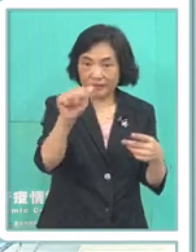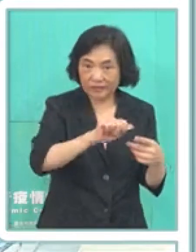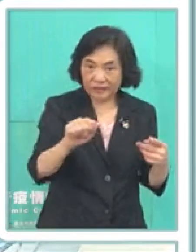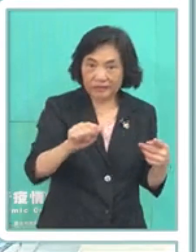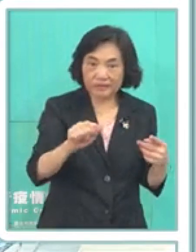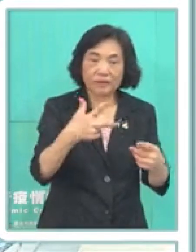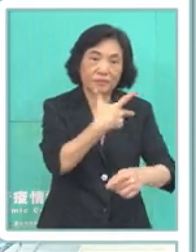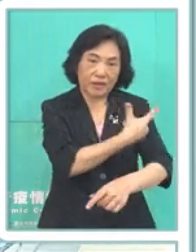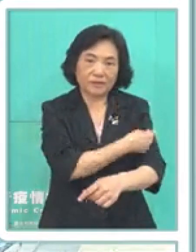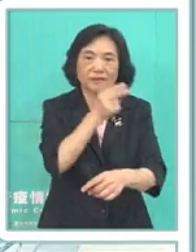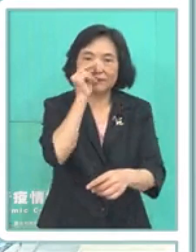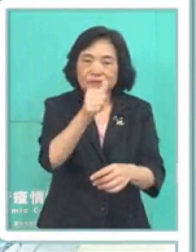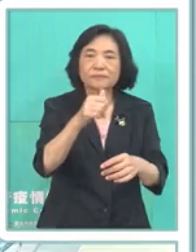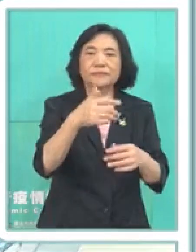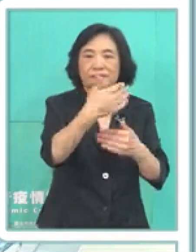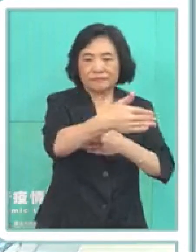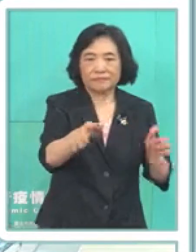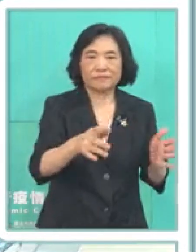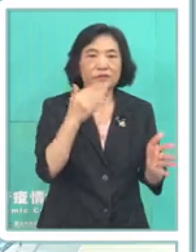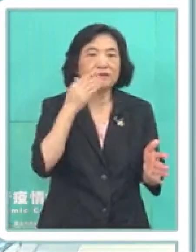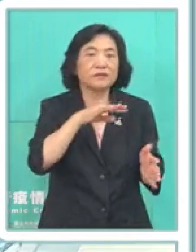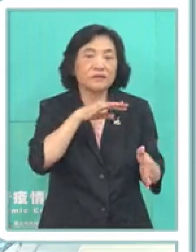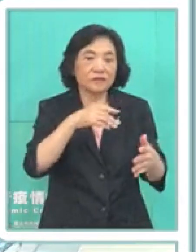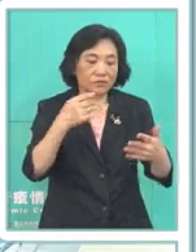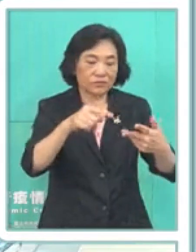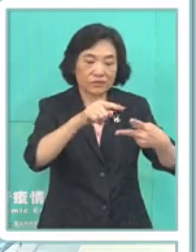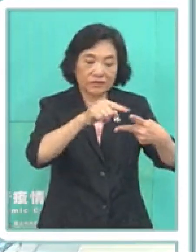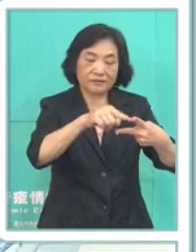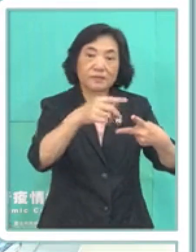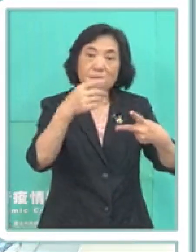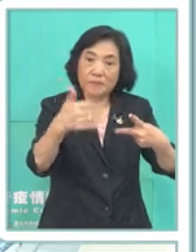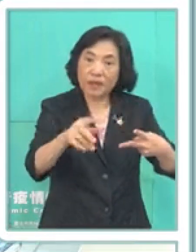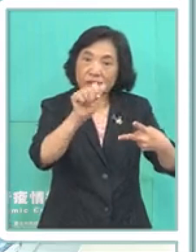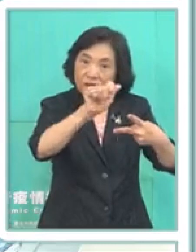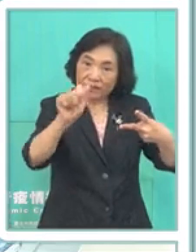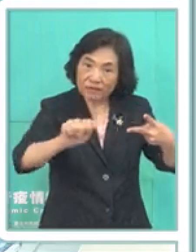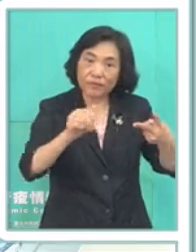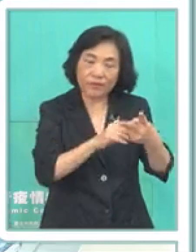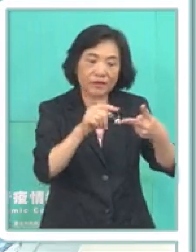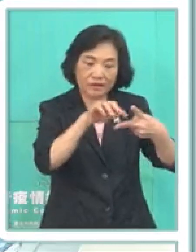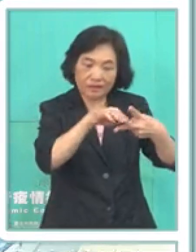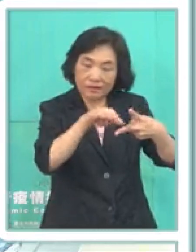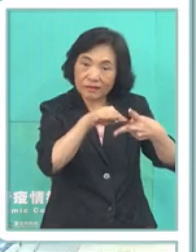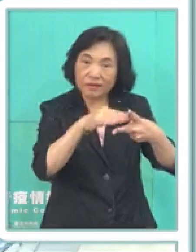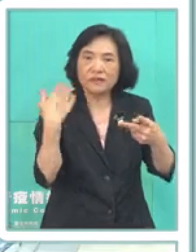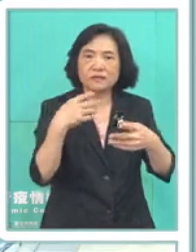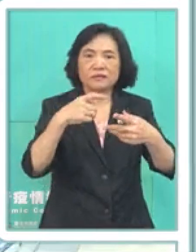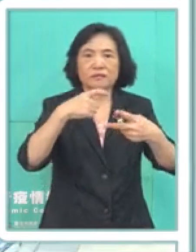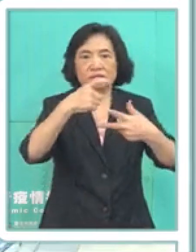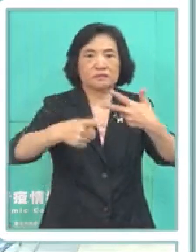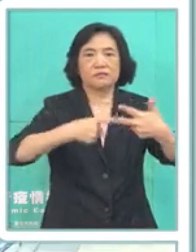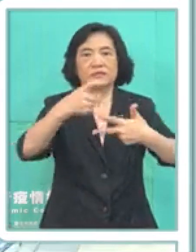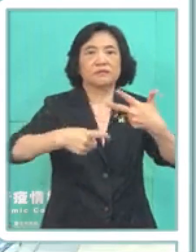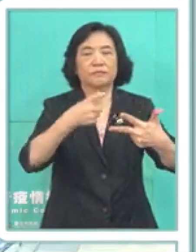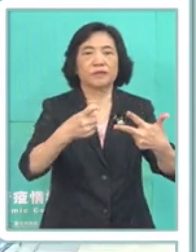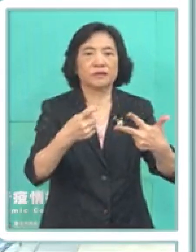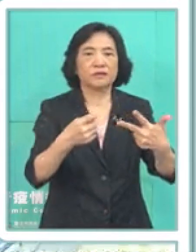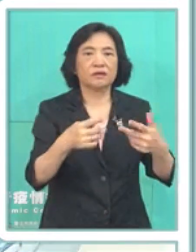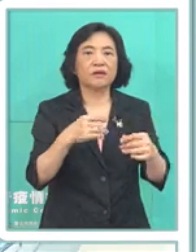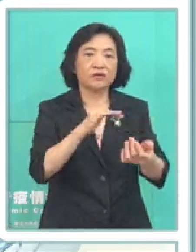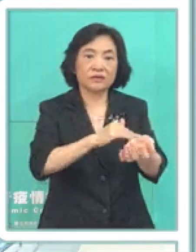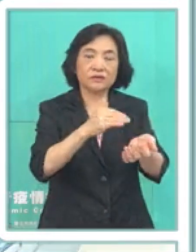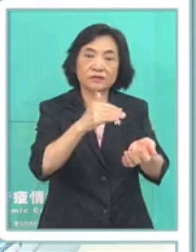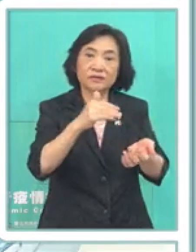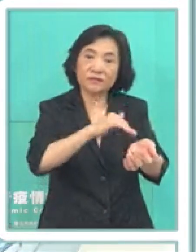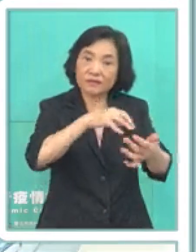门诊，提供给满10周的市民，你只要预约挂号就可以接种，包括仁爱院